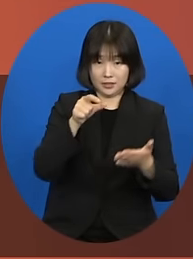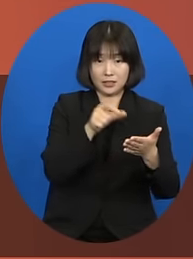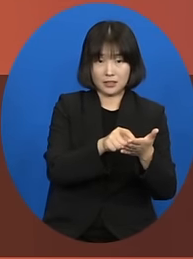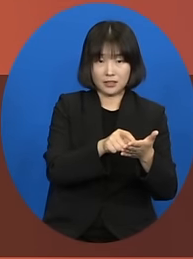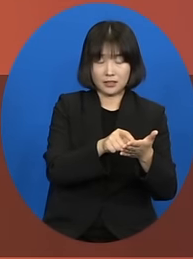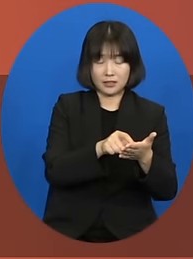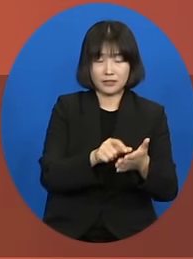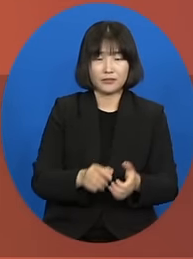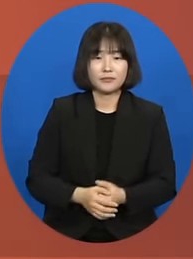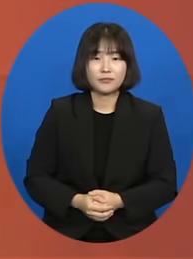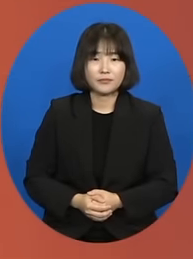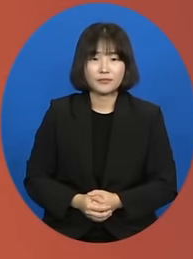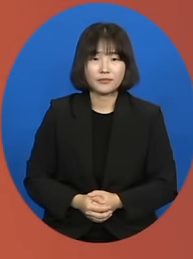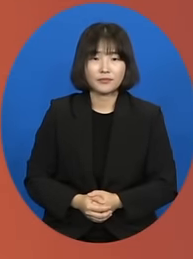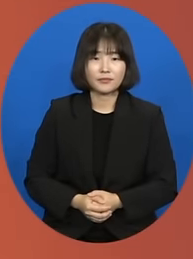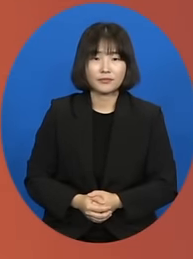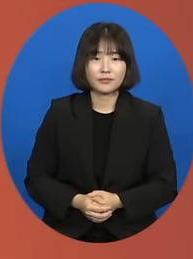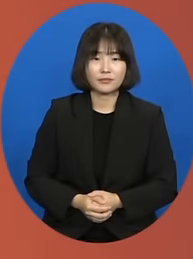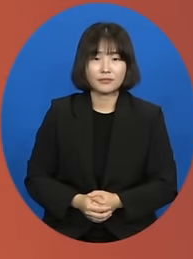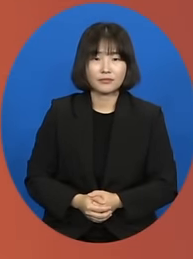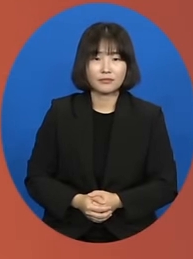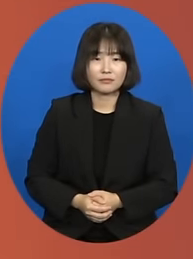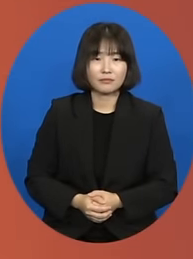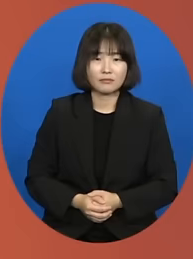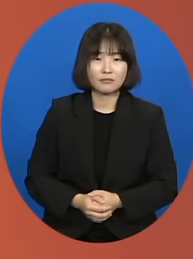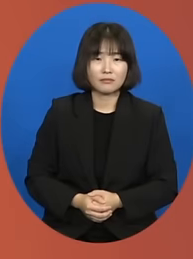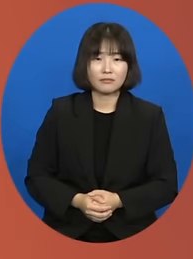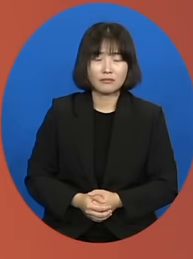따지고 보면요, 죽진 않았잖아요, 그죠?